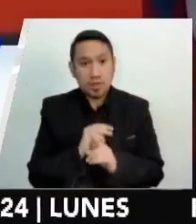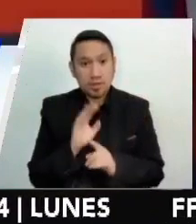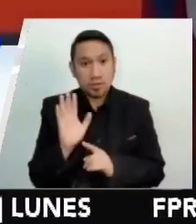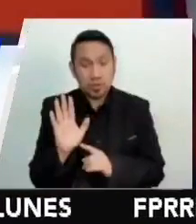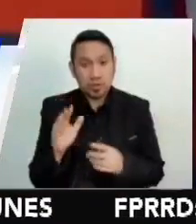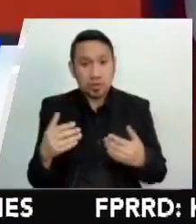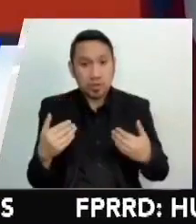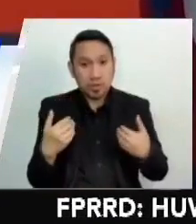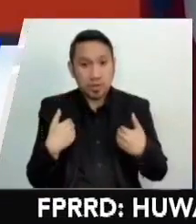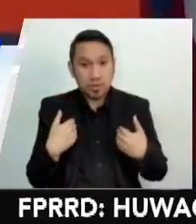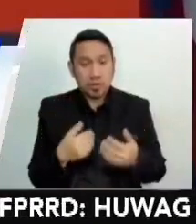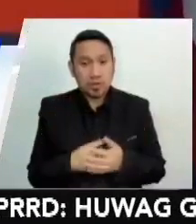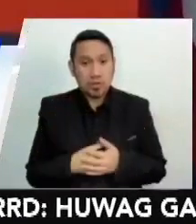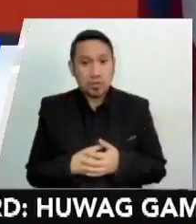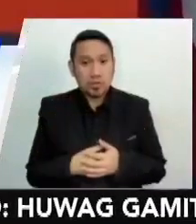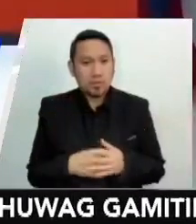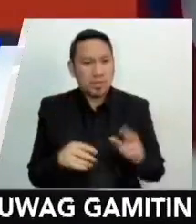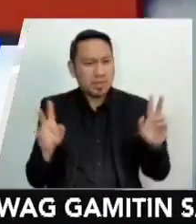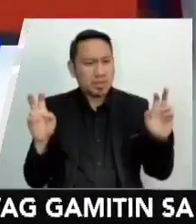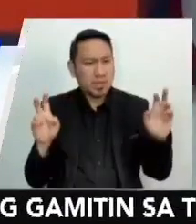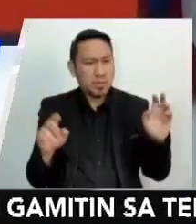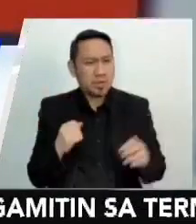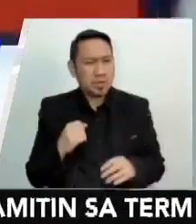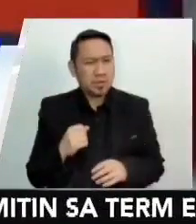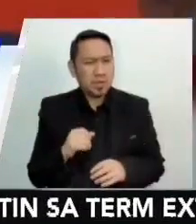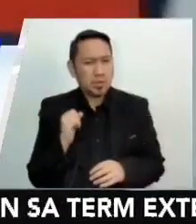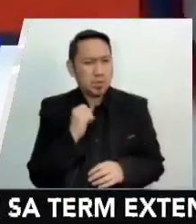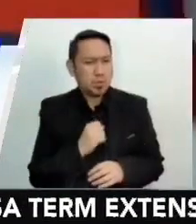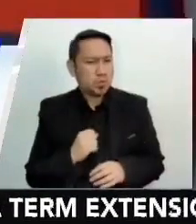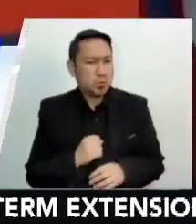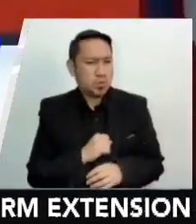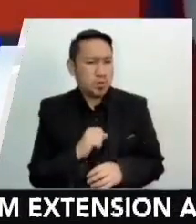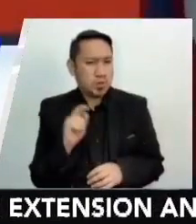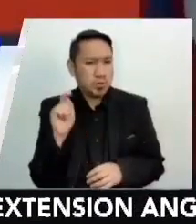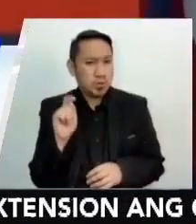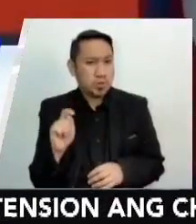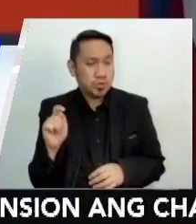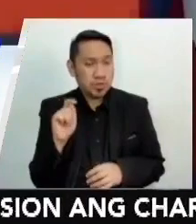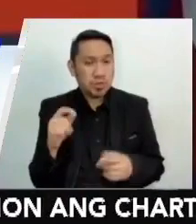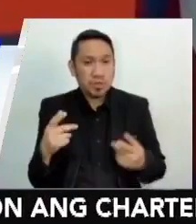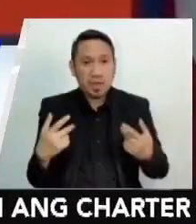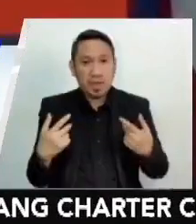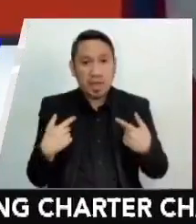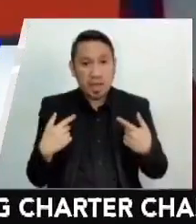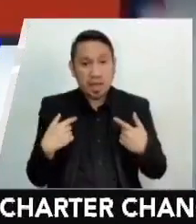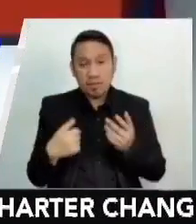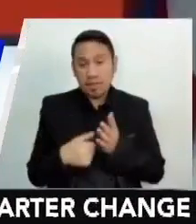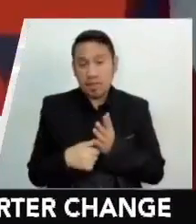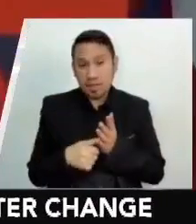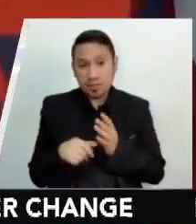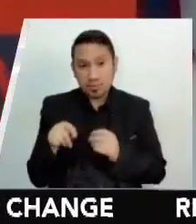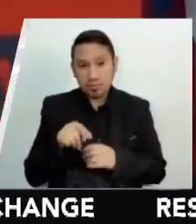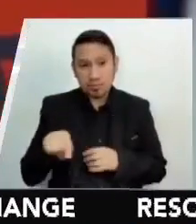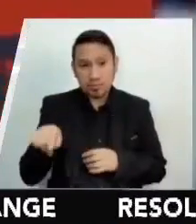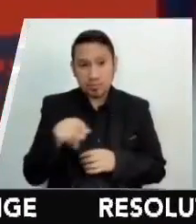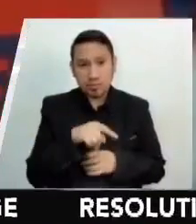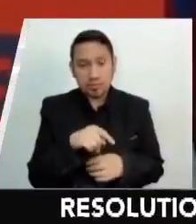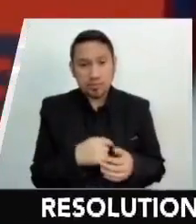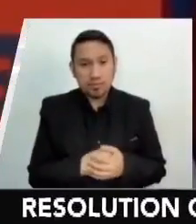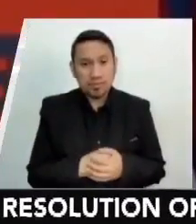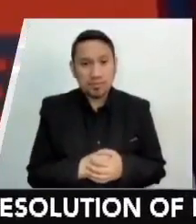Super Tuesday kung kailan magkakaroon ng primary election sa 15 estado at isang U.S. territory.